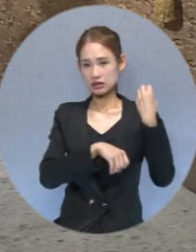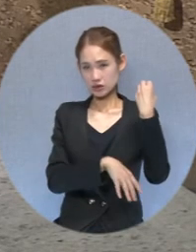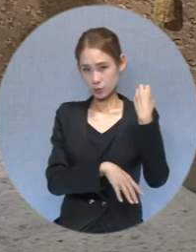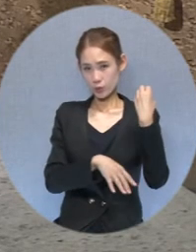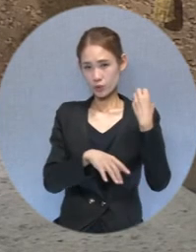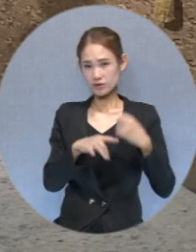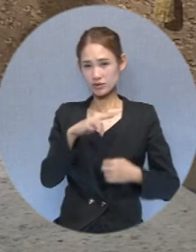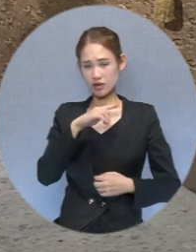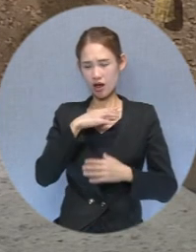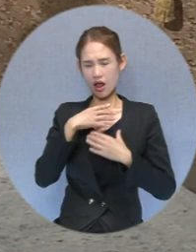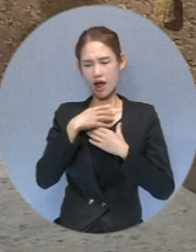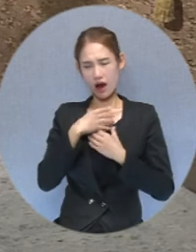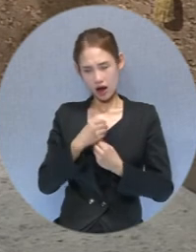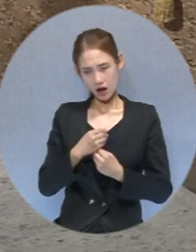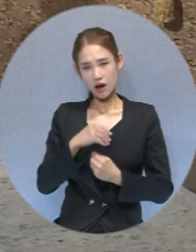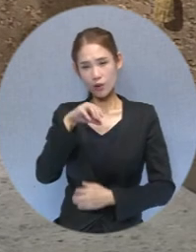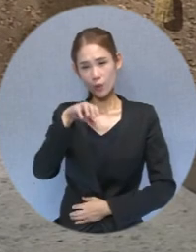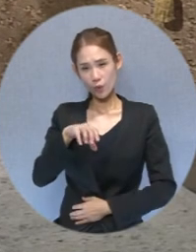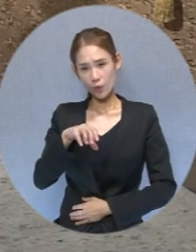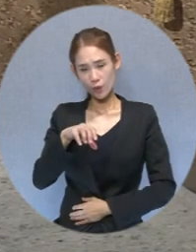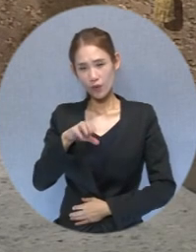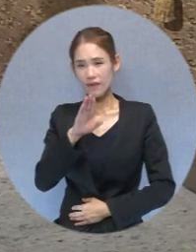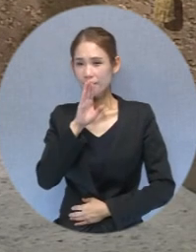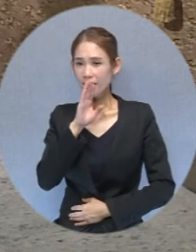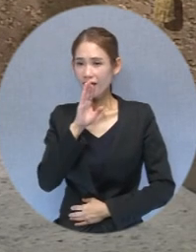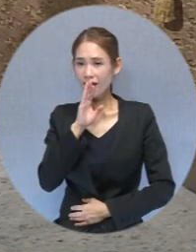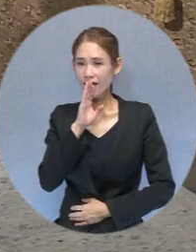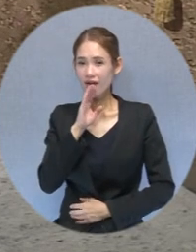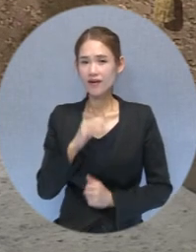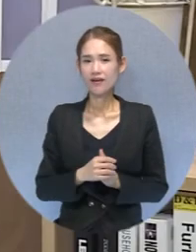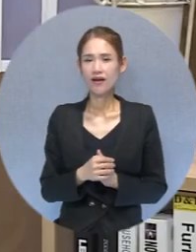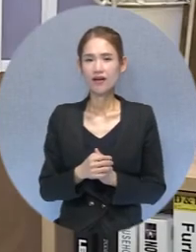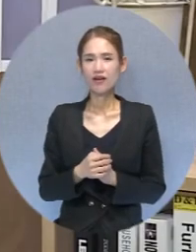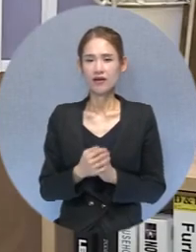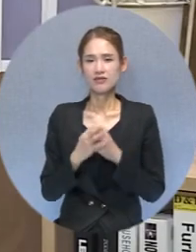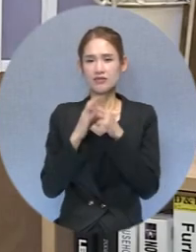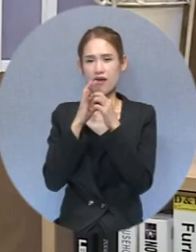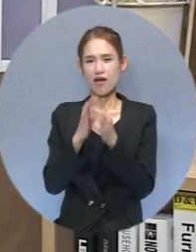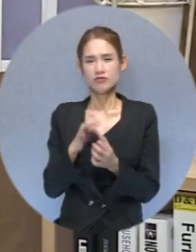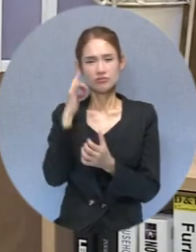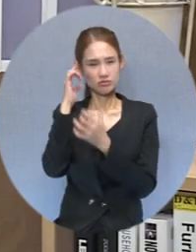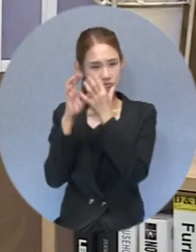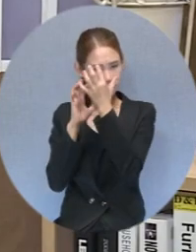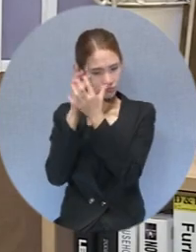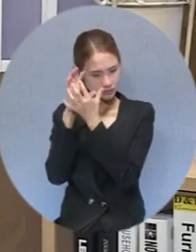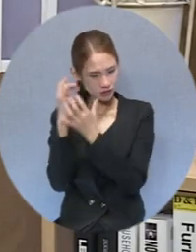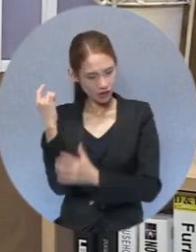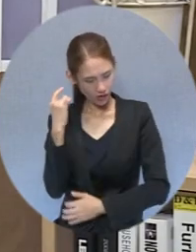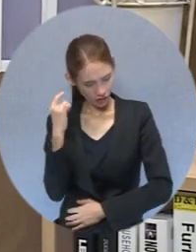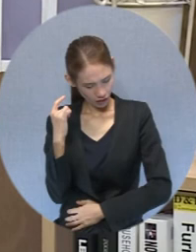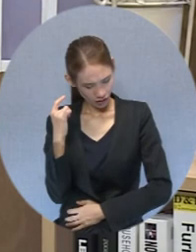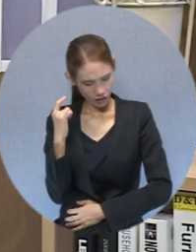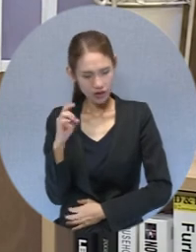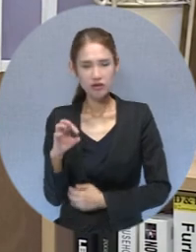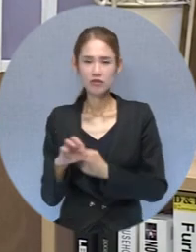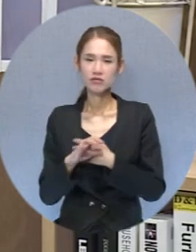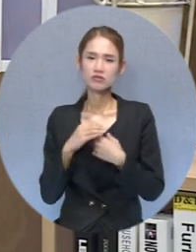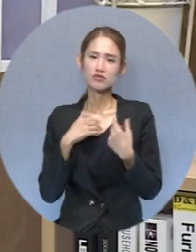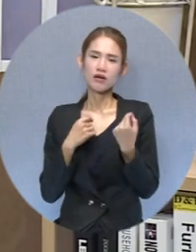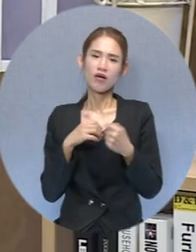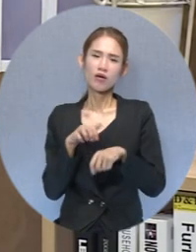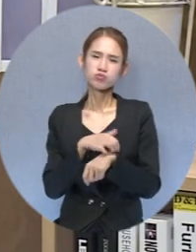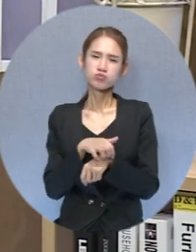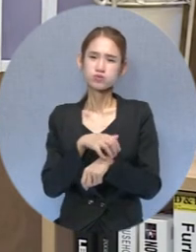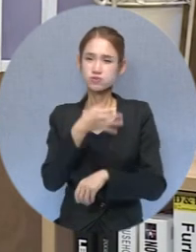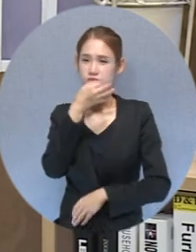기본적이고 또 안락한 그런 공간이어야 하는데 계속해서 그런 소음이 들린다면은 저 같아도 너무 불편하고